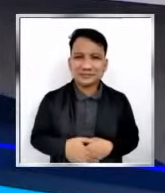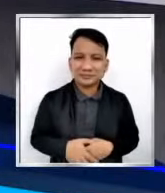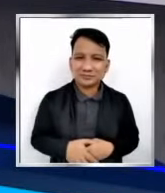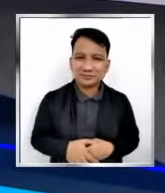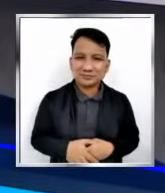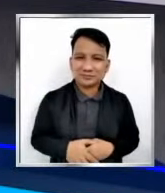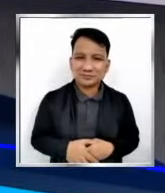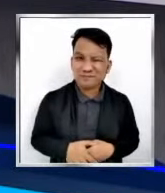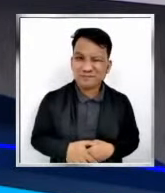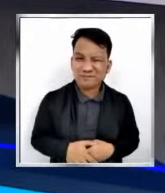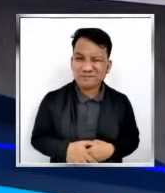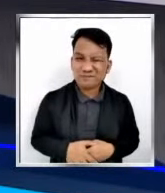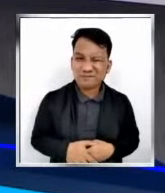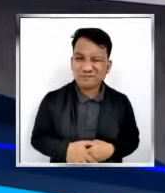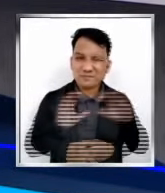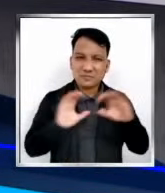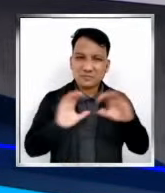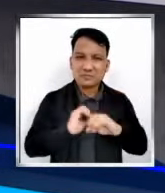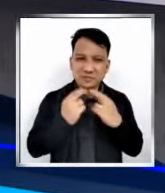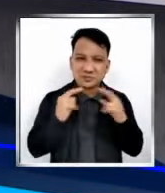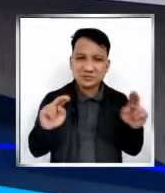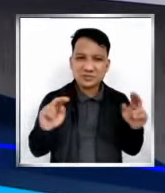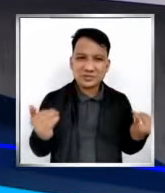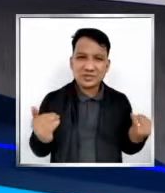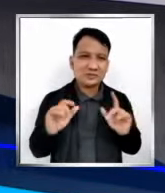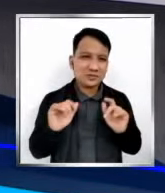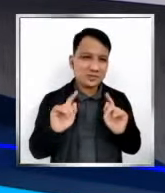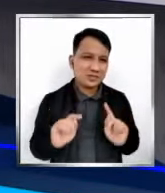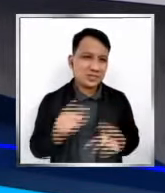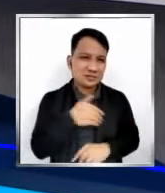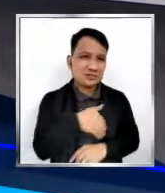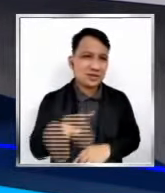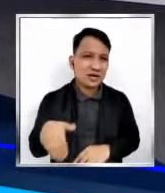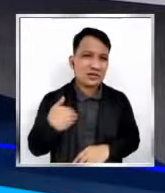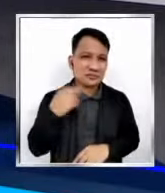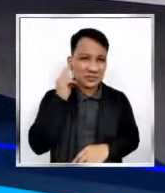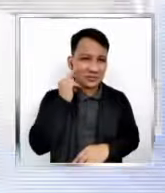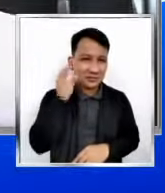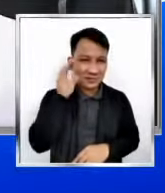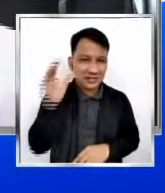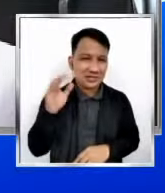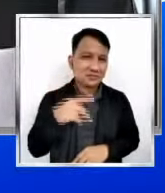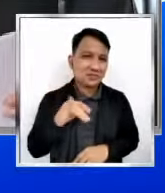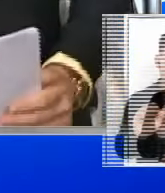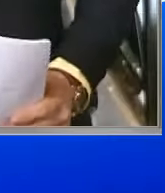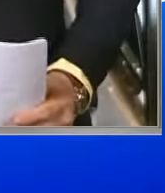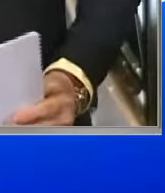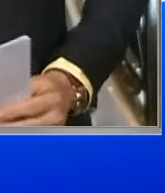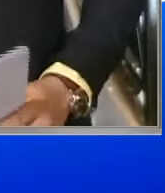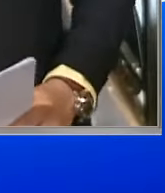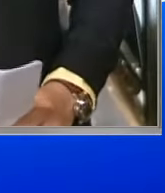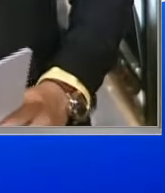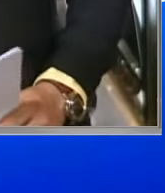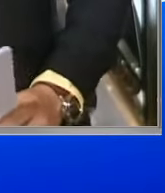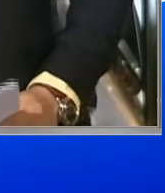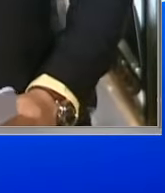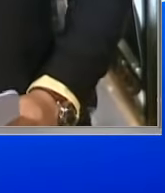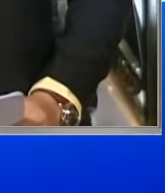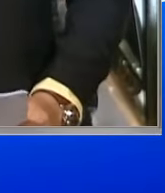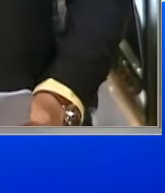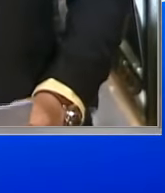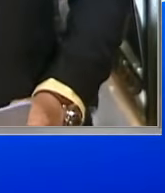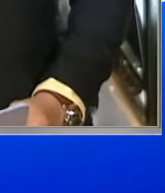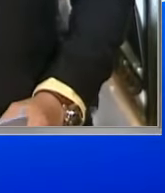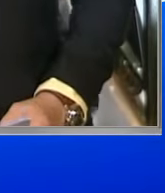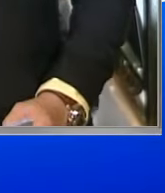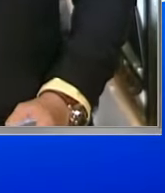And that's my chika this Saturday night. Ako po si Nelson Canlas. Pia, Ivan. Thank you, Nelson. Salamat, Nelson. At